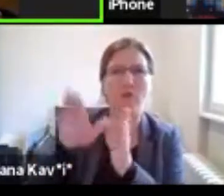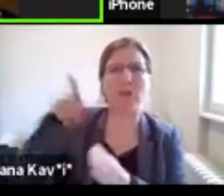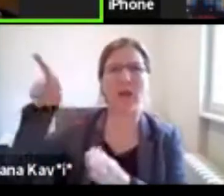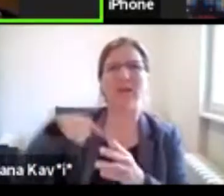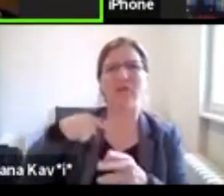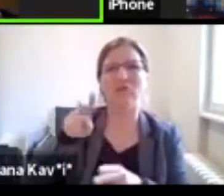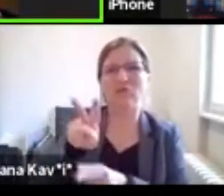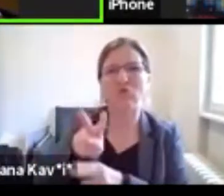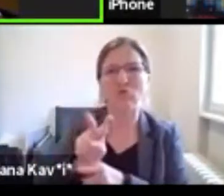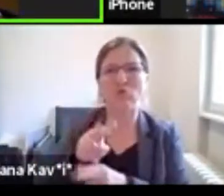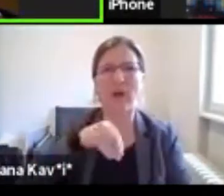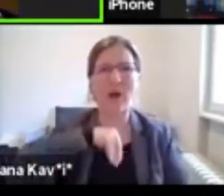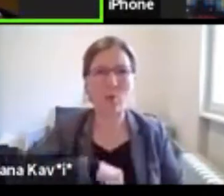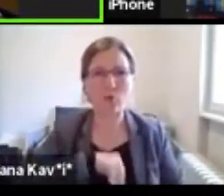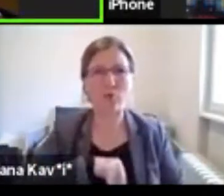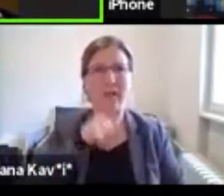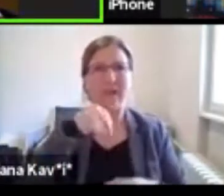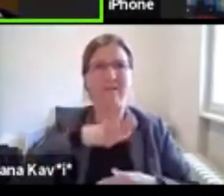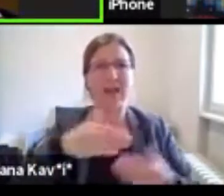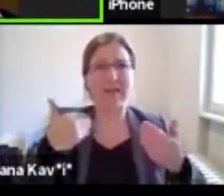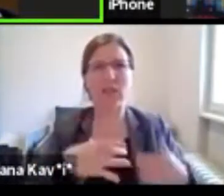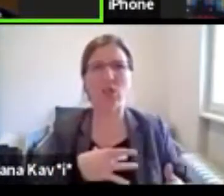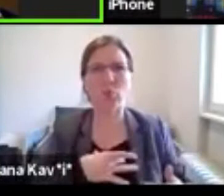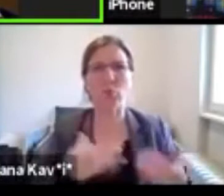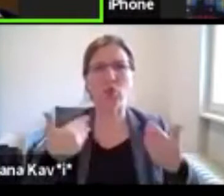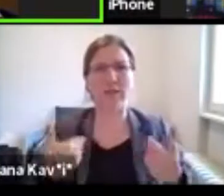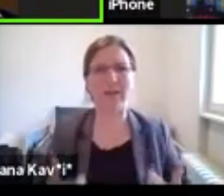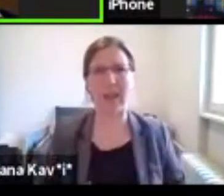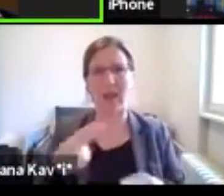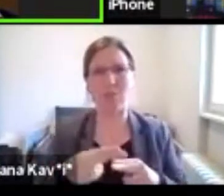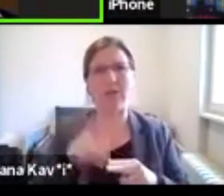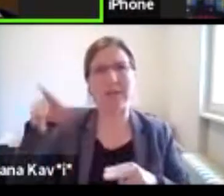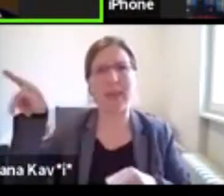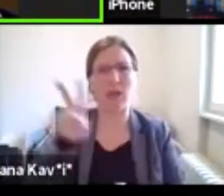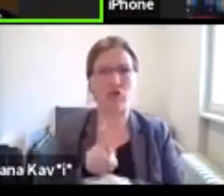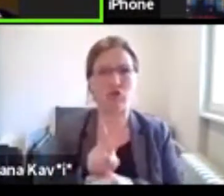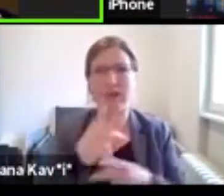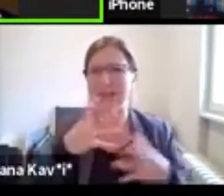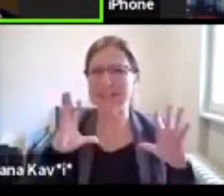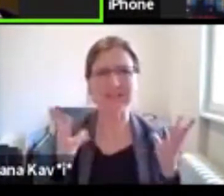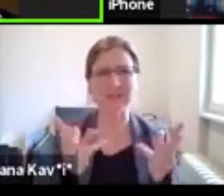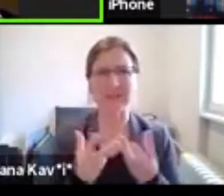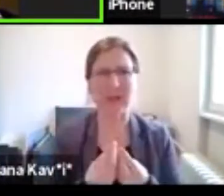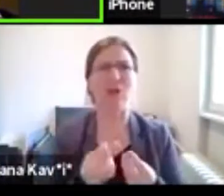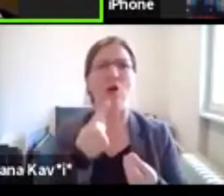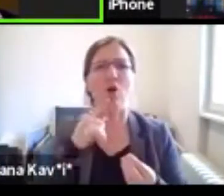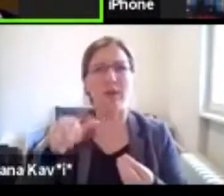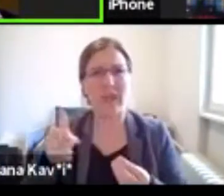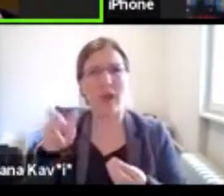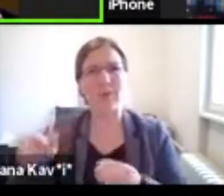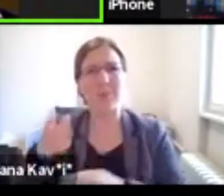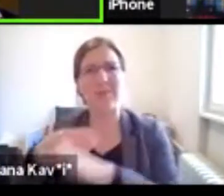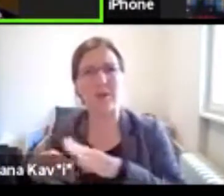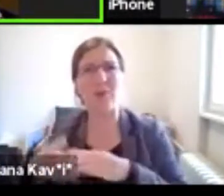vanjskih pogljebi kako duše i tijela, sve zajedno. I osobe s invaliditetom i oni koji to nisu. Sve kolegice i